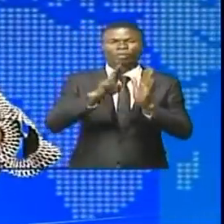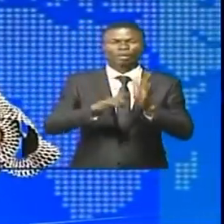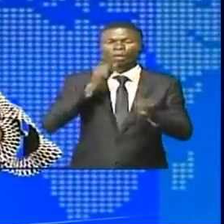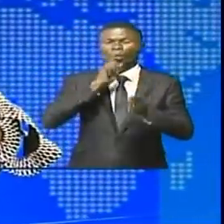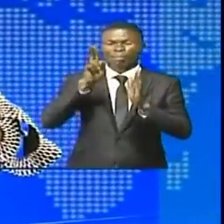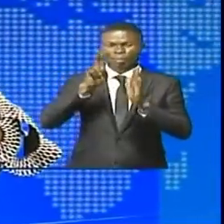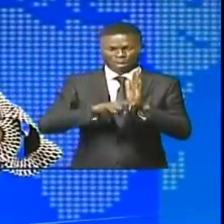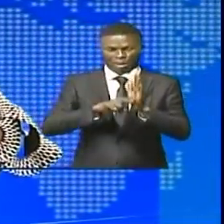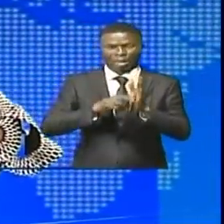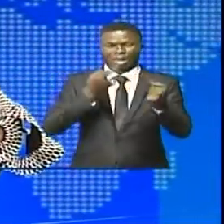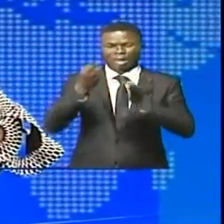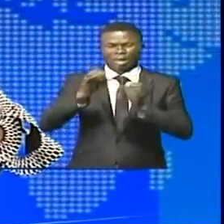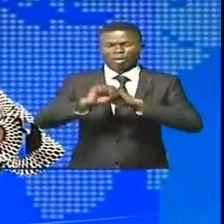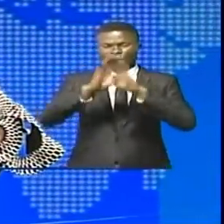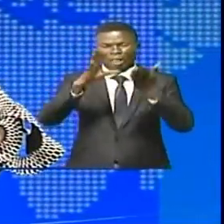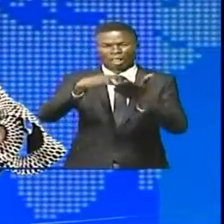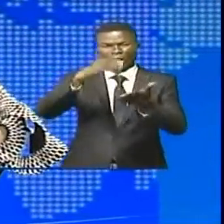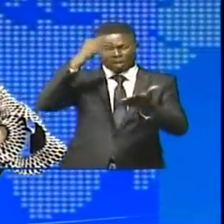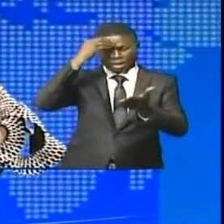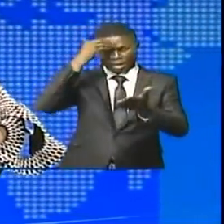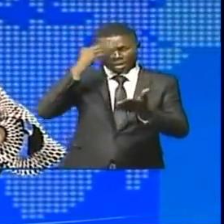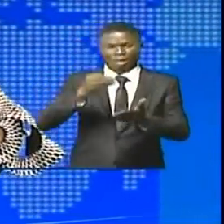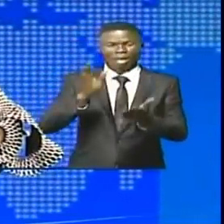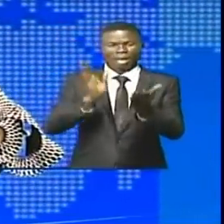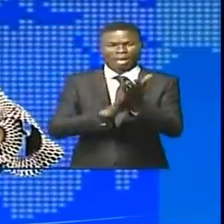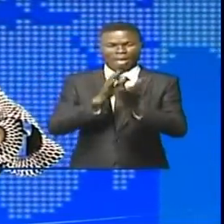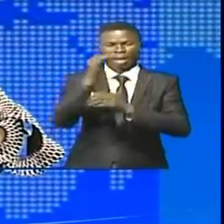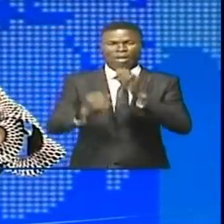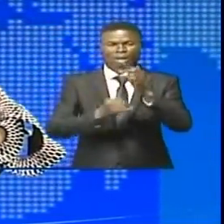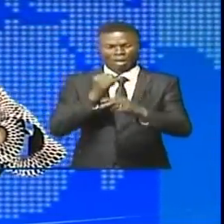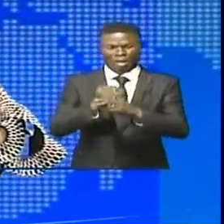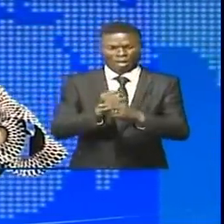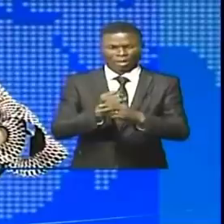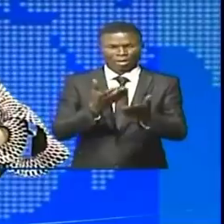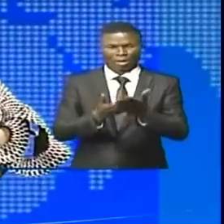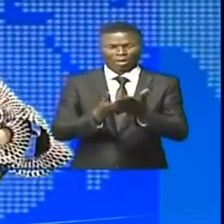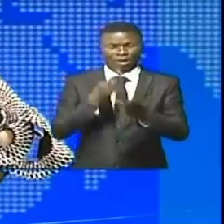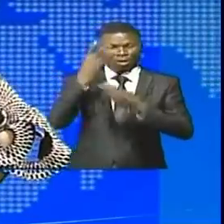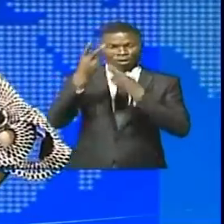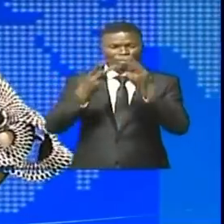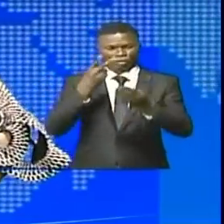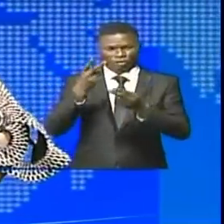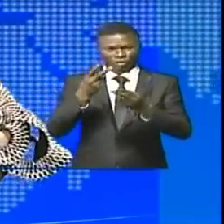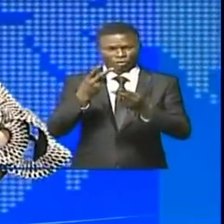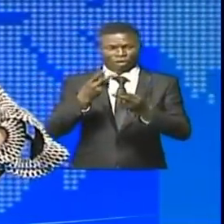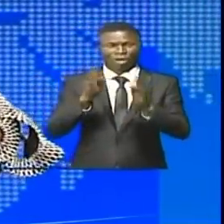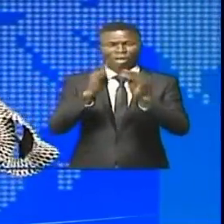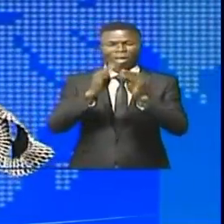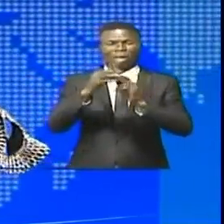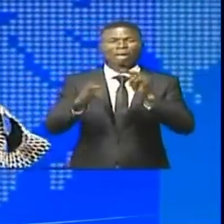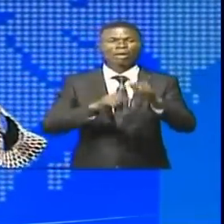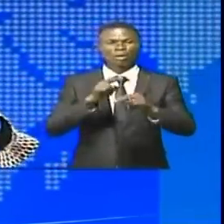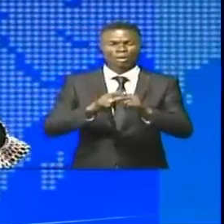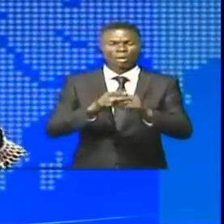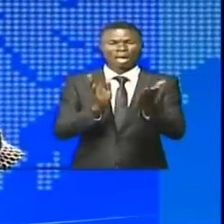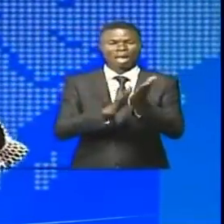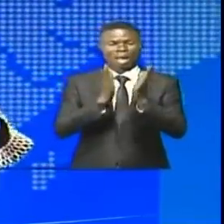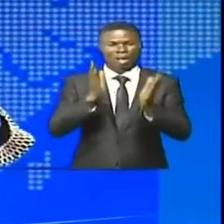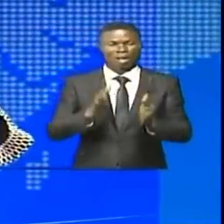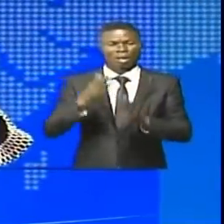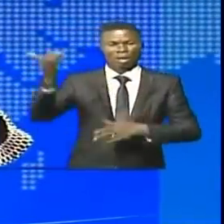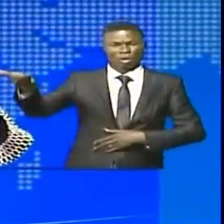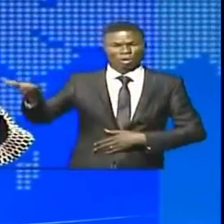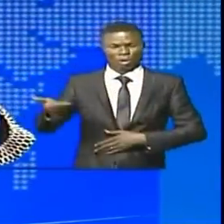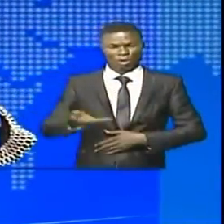expliqué en détails aux élèves de elisabeth internacional bilingue school lors d'une visite à l'assemblée nationale ces écoliers ont été reçus par